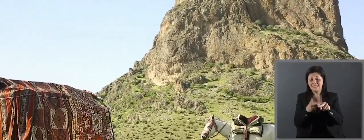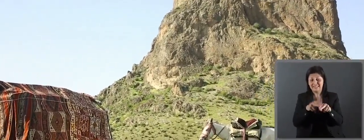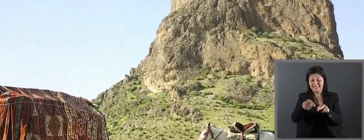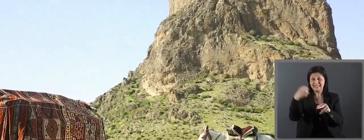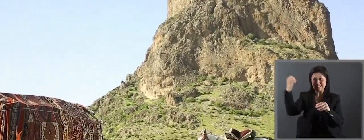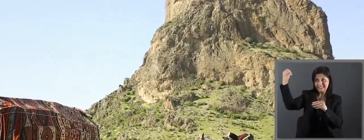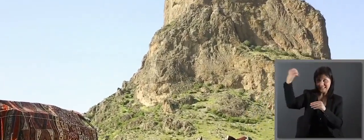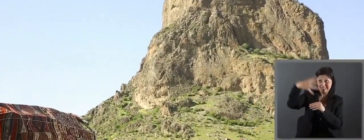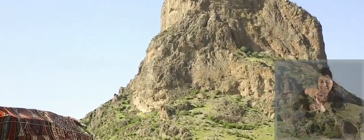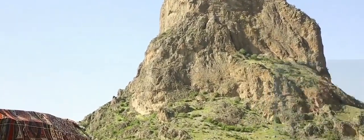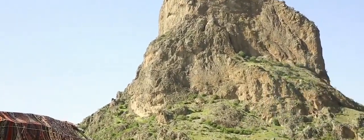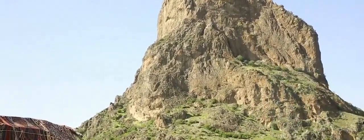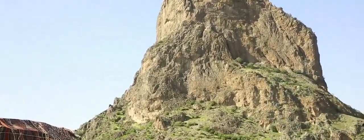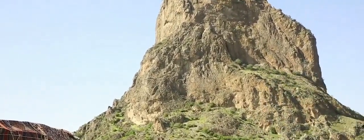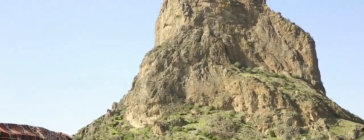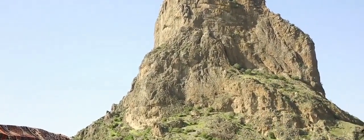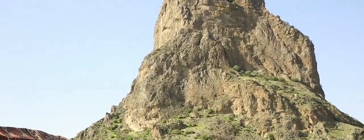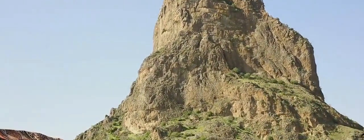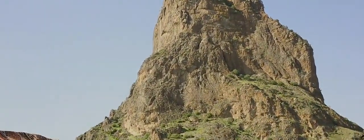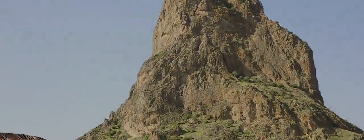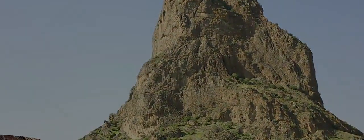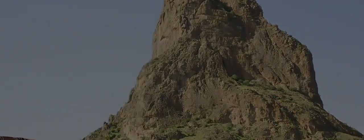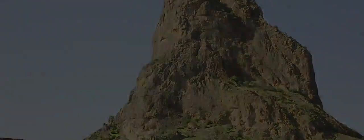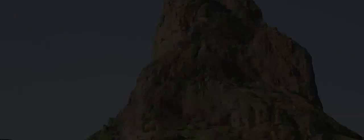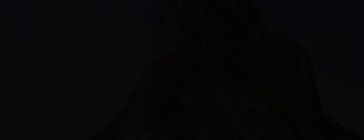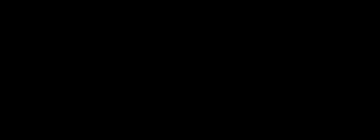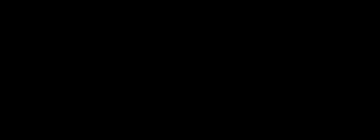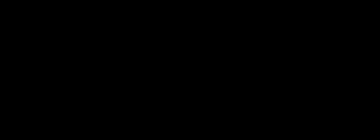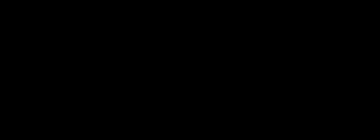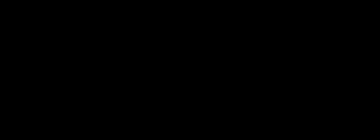daxil olur və işıq düşürdü.